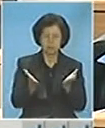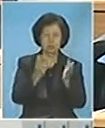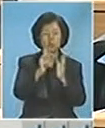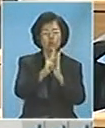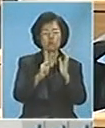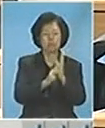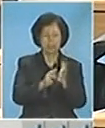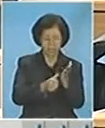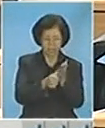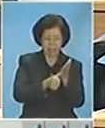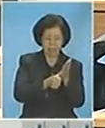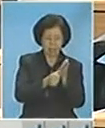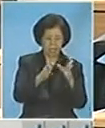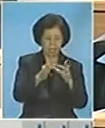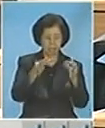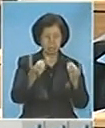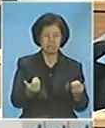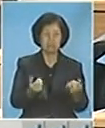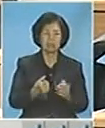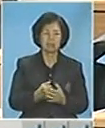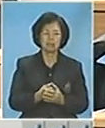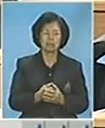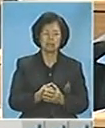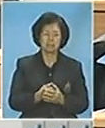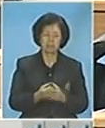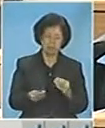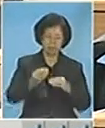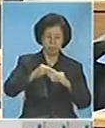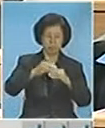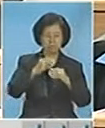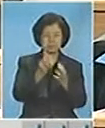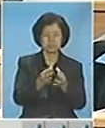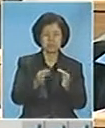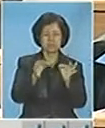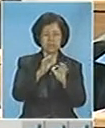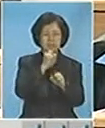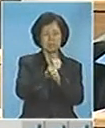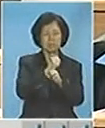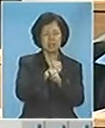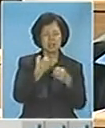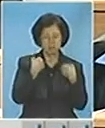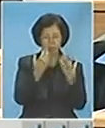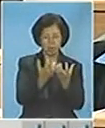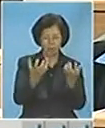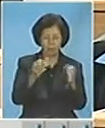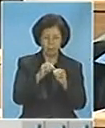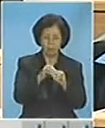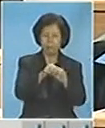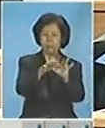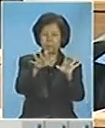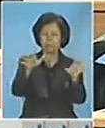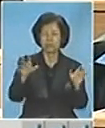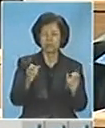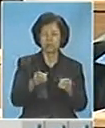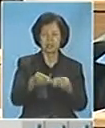ที่ให้แก้ไขในเรื่องนี้นะคะทั้งนี้ก็เพื่อเพิ่มประสิทธิภาพในการทำงานและมีผลงานให้แพร่หลายต่อวงวิ